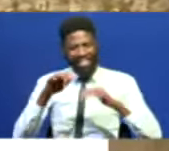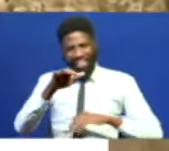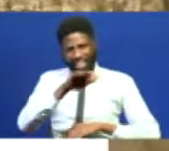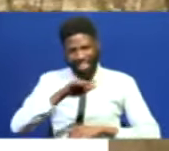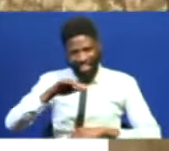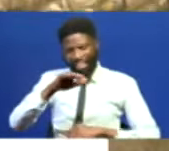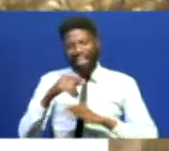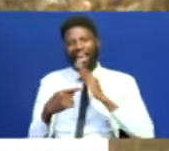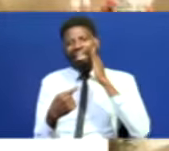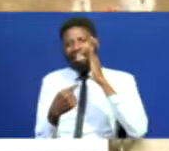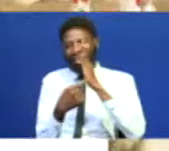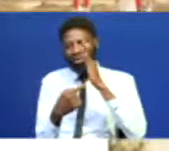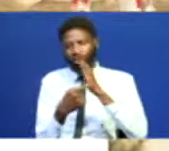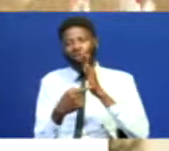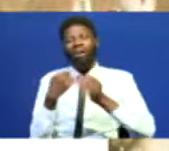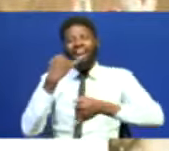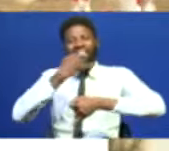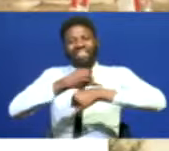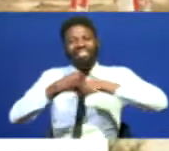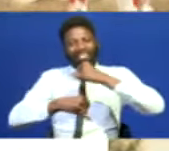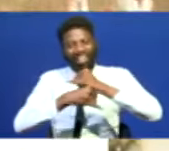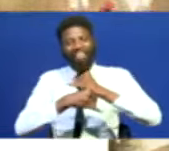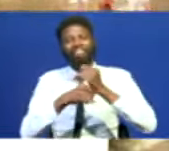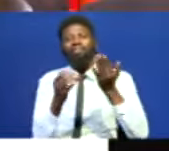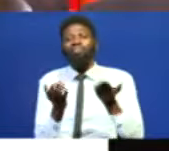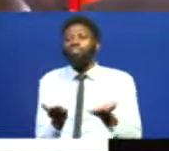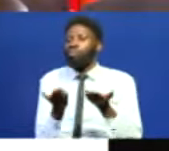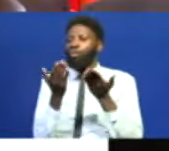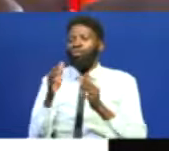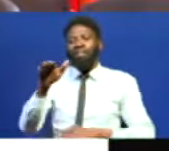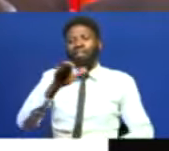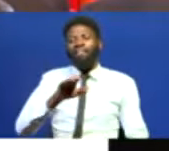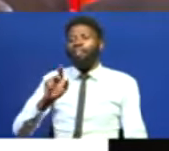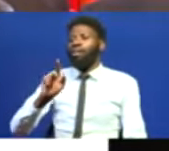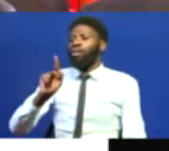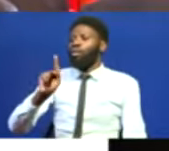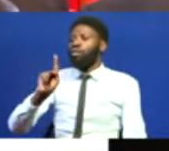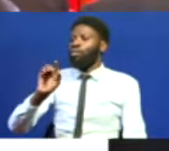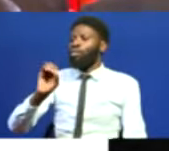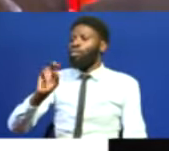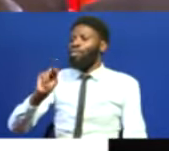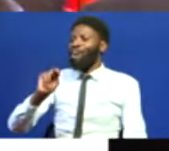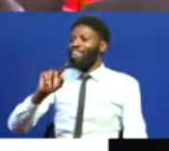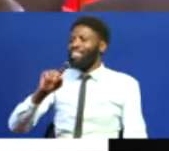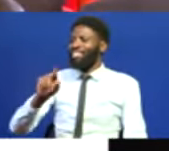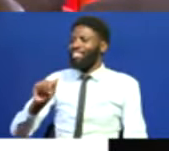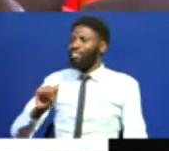dijitali huko Konza. Kweri Mujenga, Darubini.